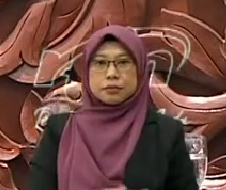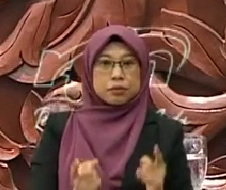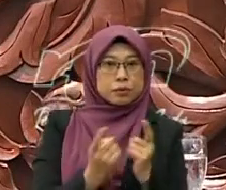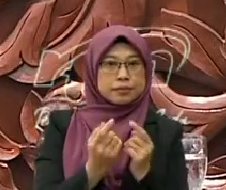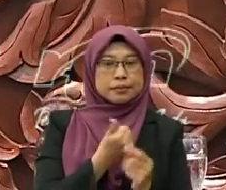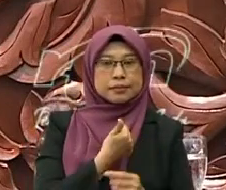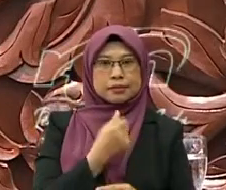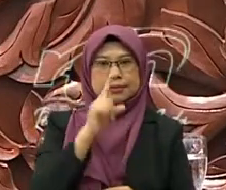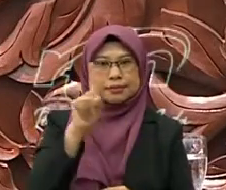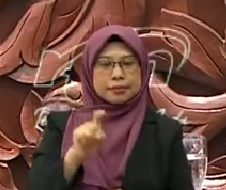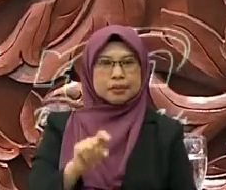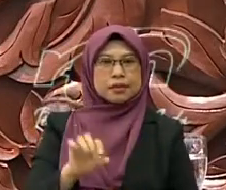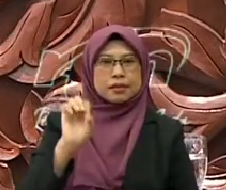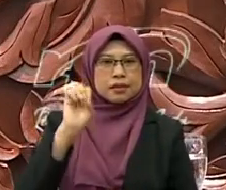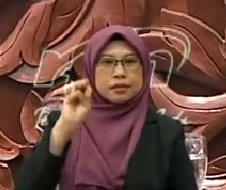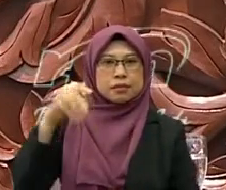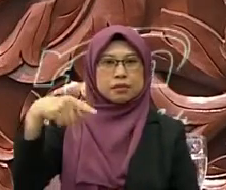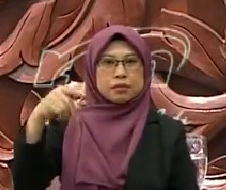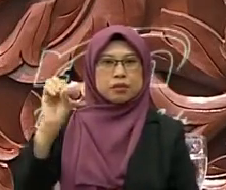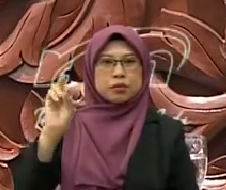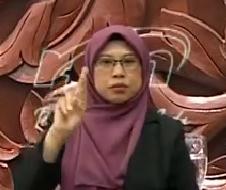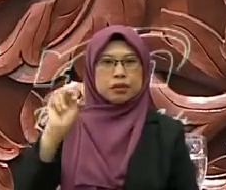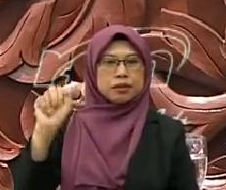saya yang bermacam sempurna